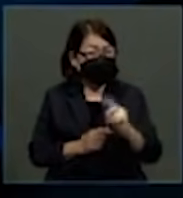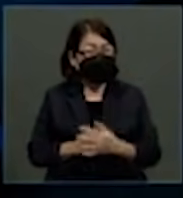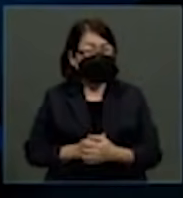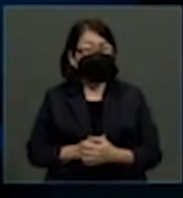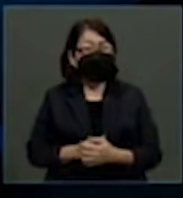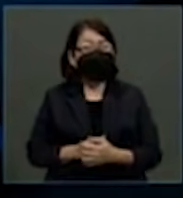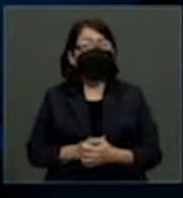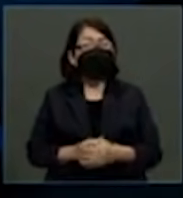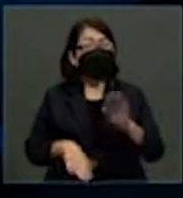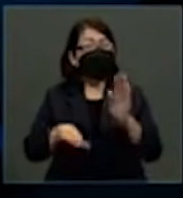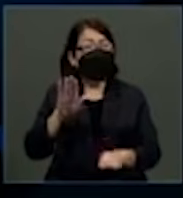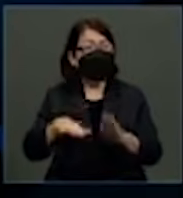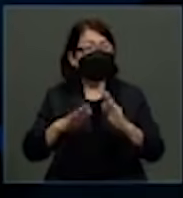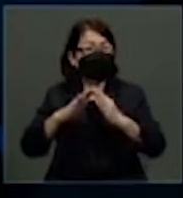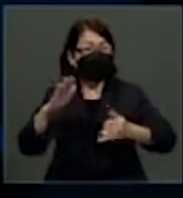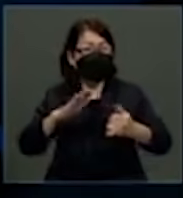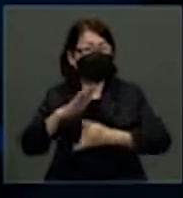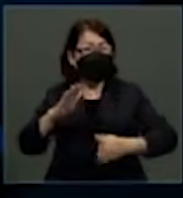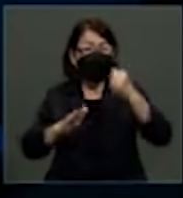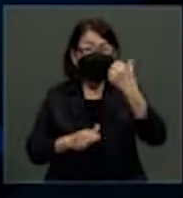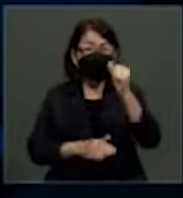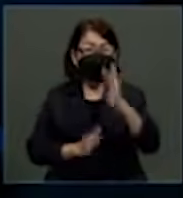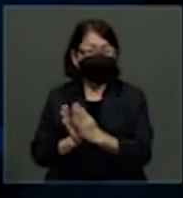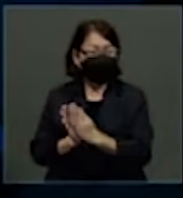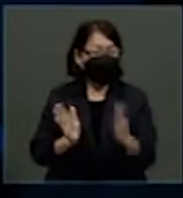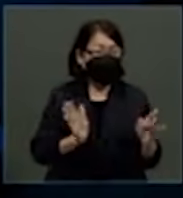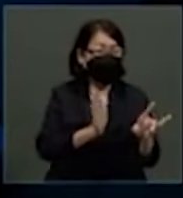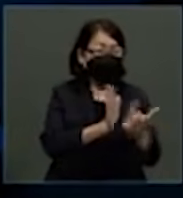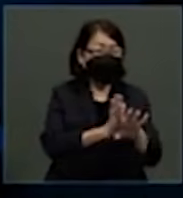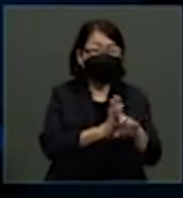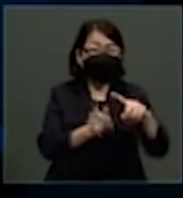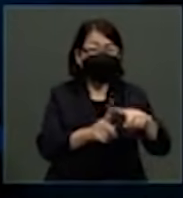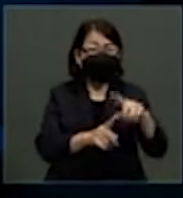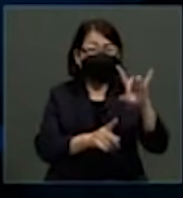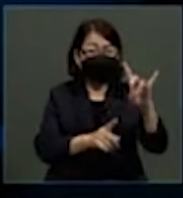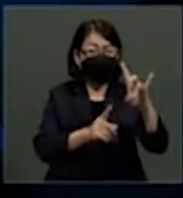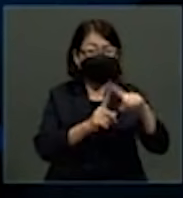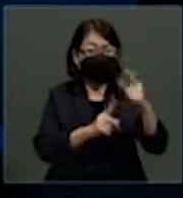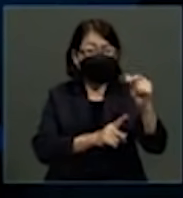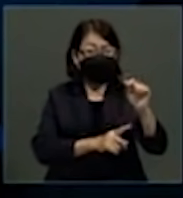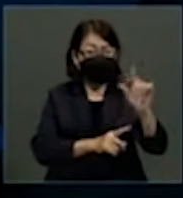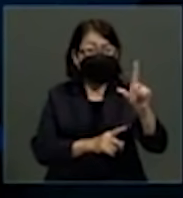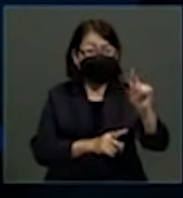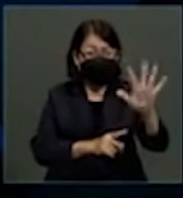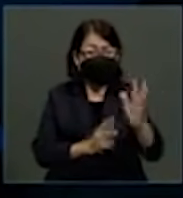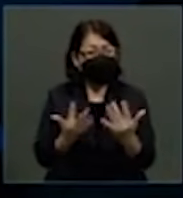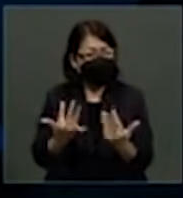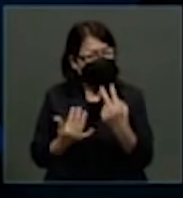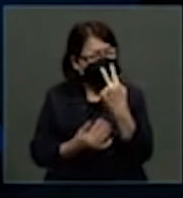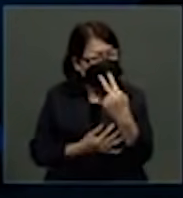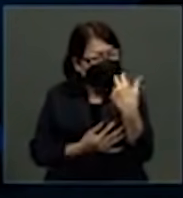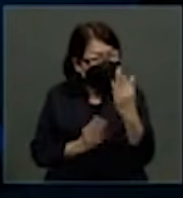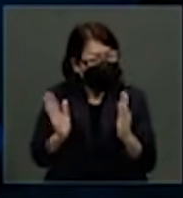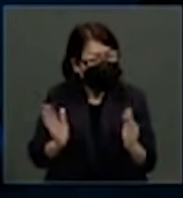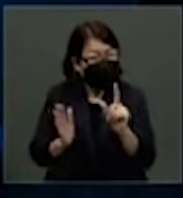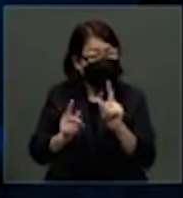ามข้อกำหนดข้อนี้ก็คือจะบอกนะครับว่าจะใช้อย่างน้อย14วันถึงวันที่25กร